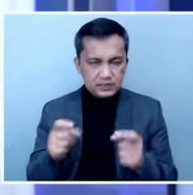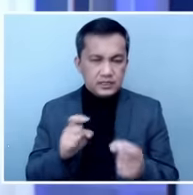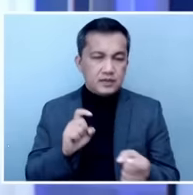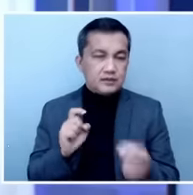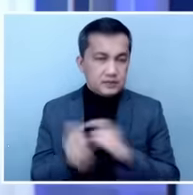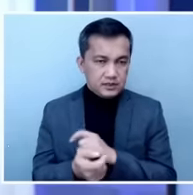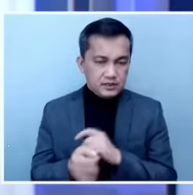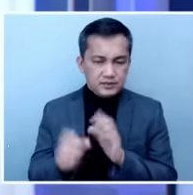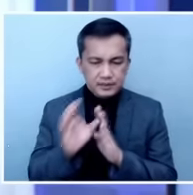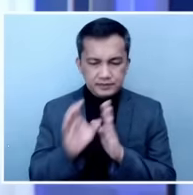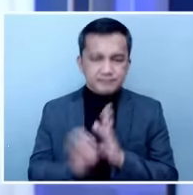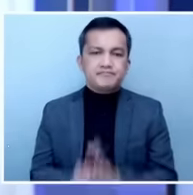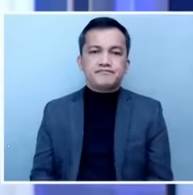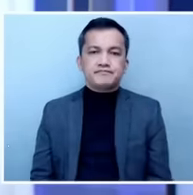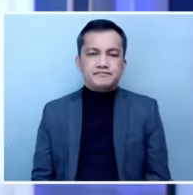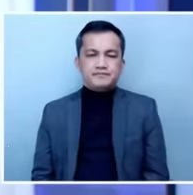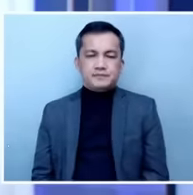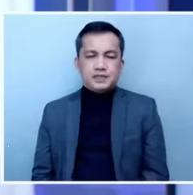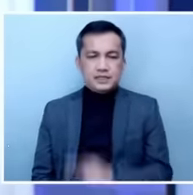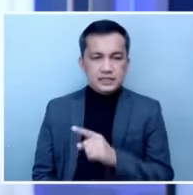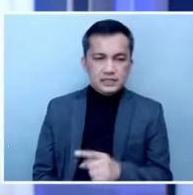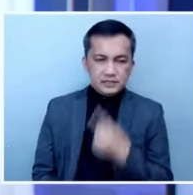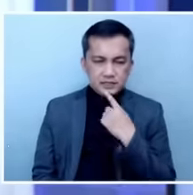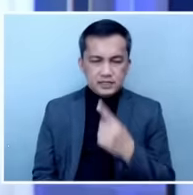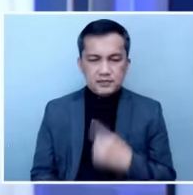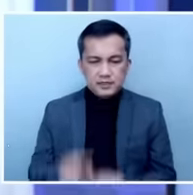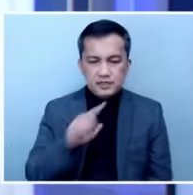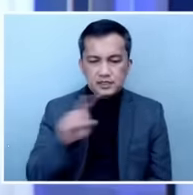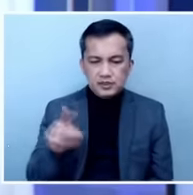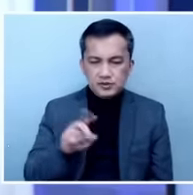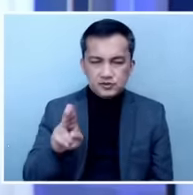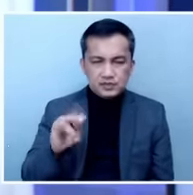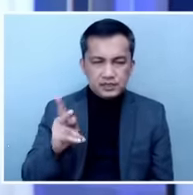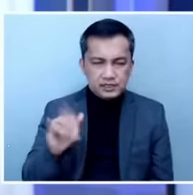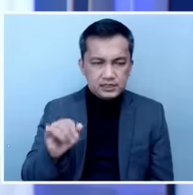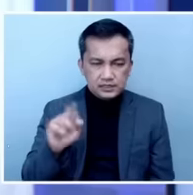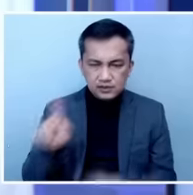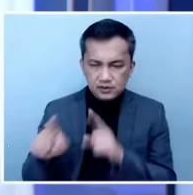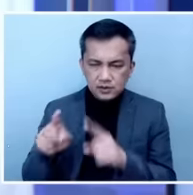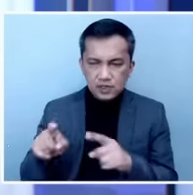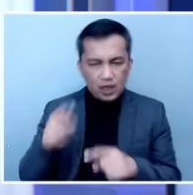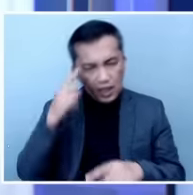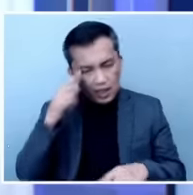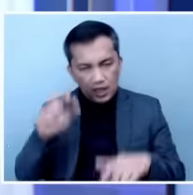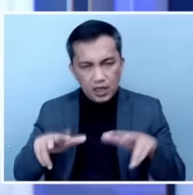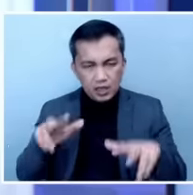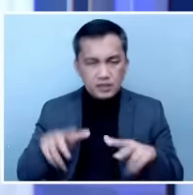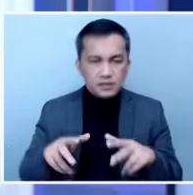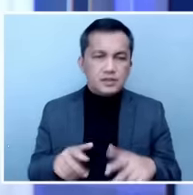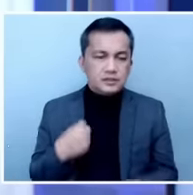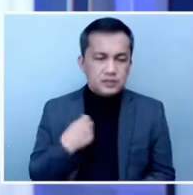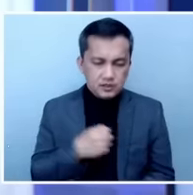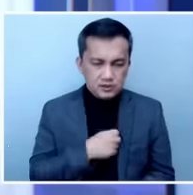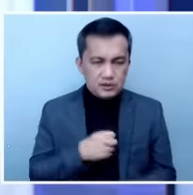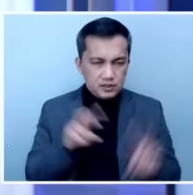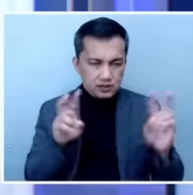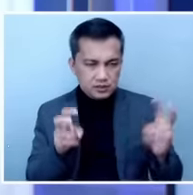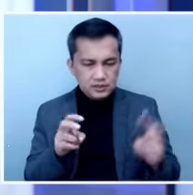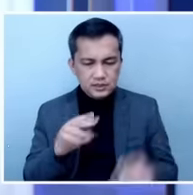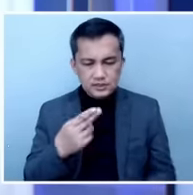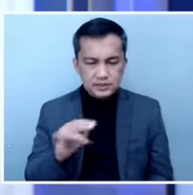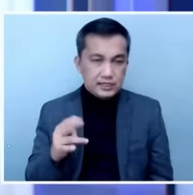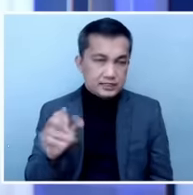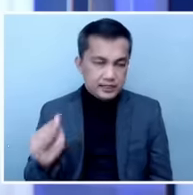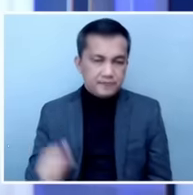ang saligang batas. Ito po ang tiniyak ni Zubiri sa kabila ng mga tanong at agam-agam ng ilang senador sa usapin ng charter